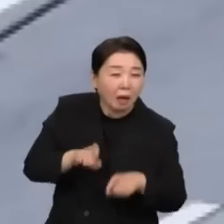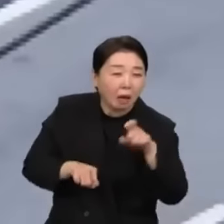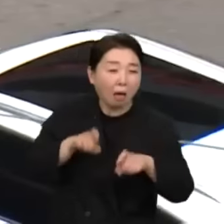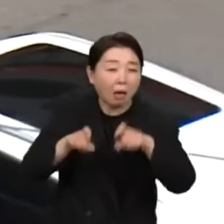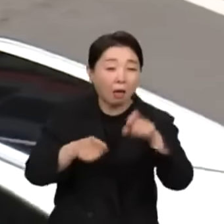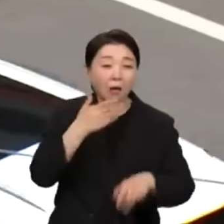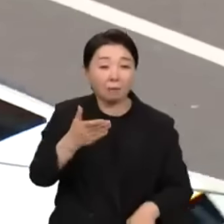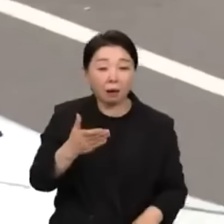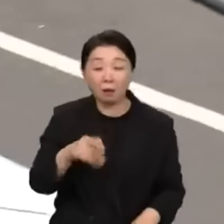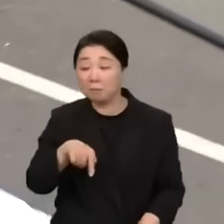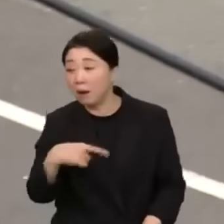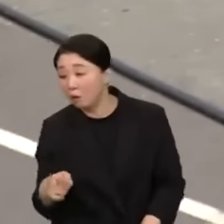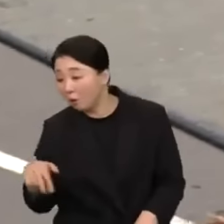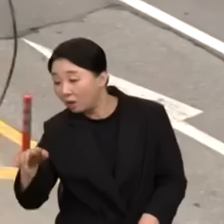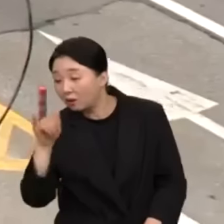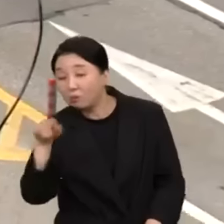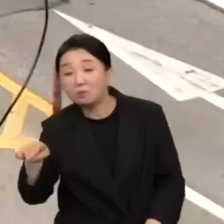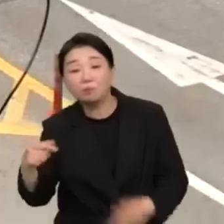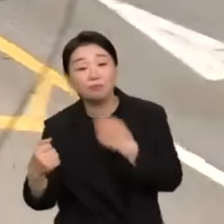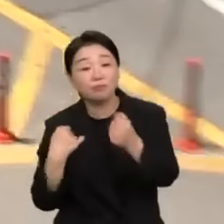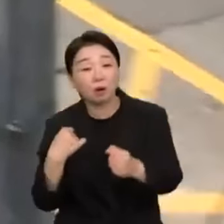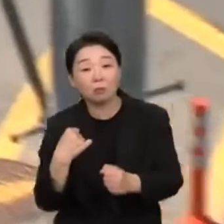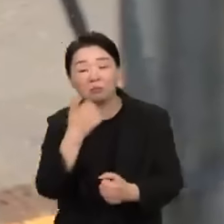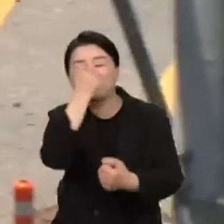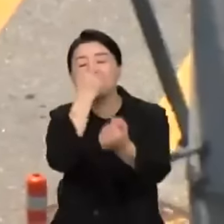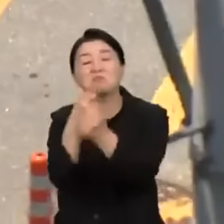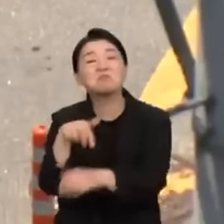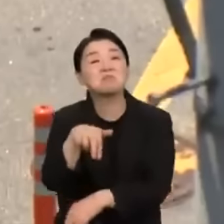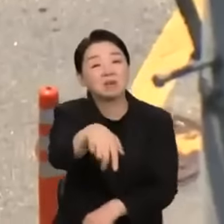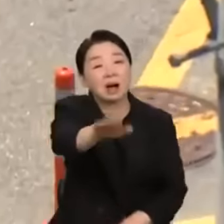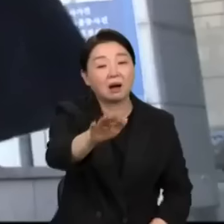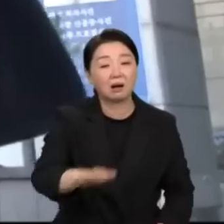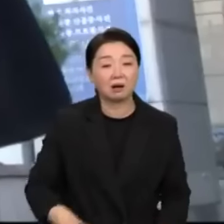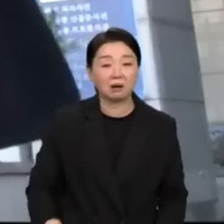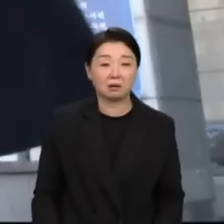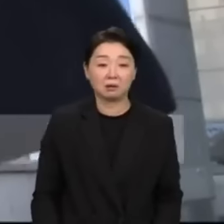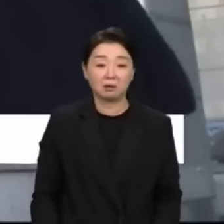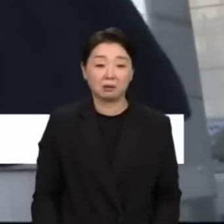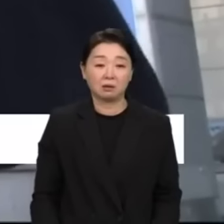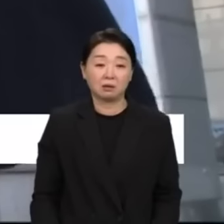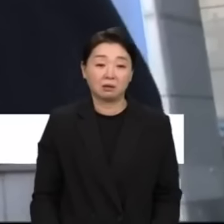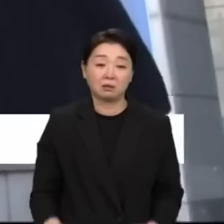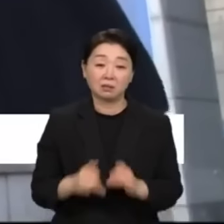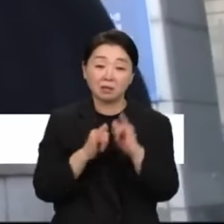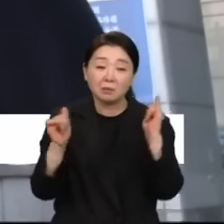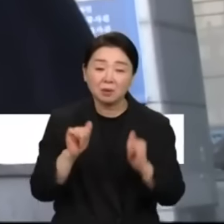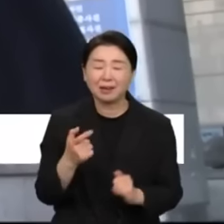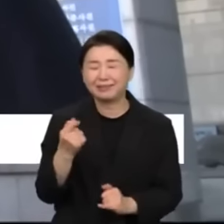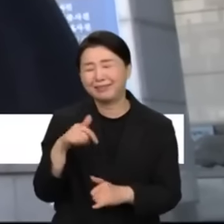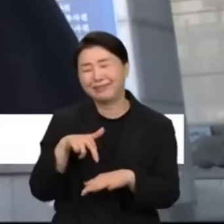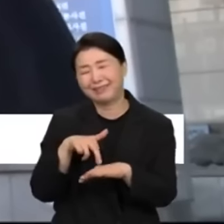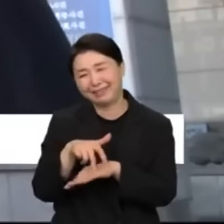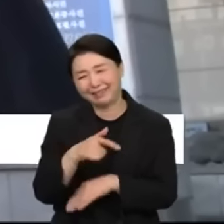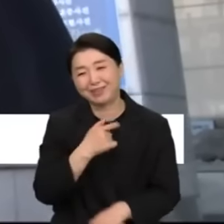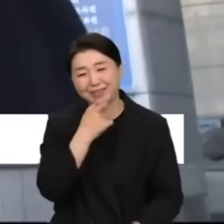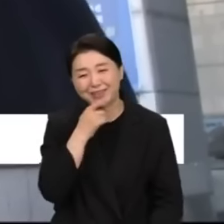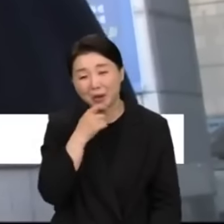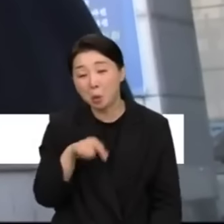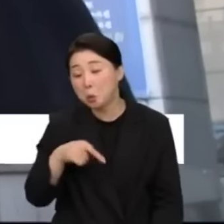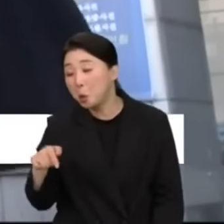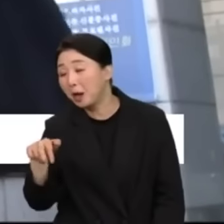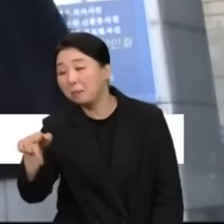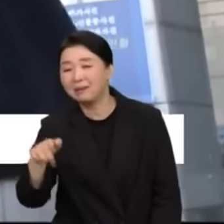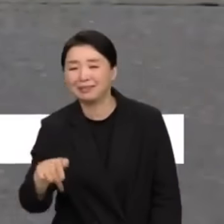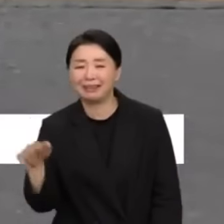하면 바로 옆에 횡단보도가 있는데도 무단횡단을 합니다. 사람이라는 게 조금 더 걷기 싫어갖고 저 가야 되는데